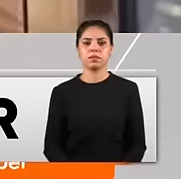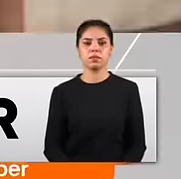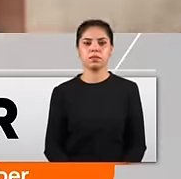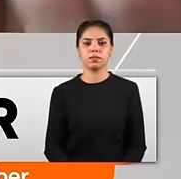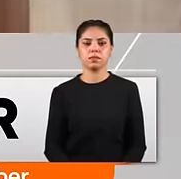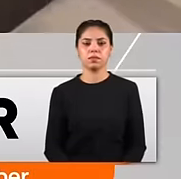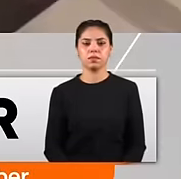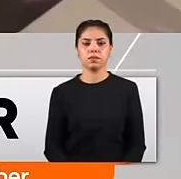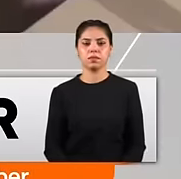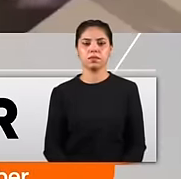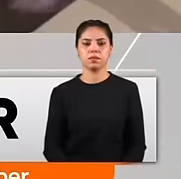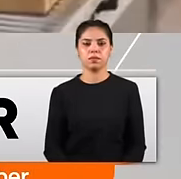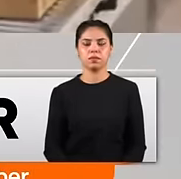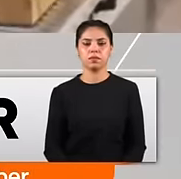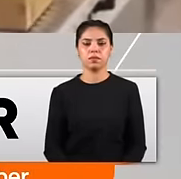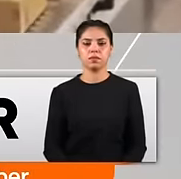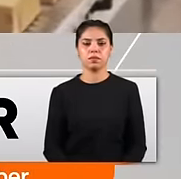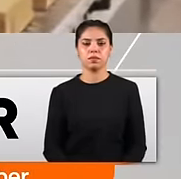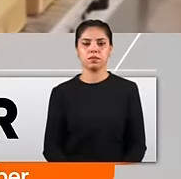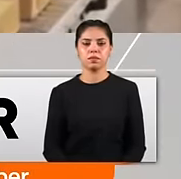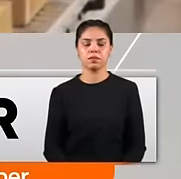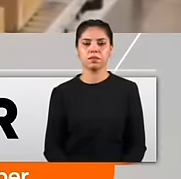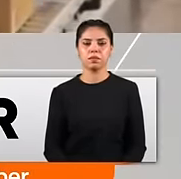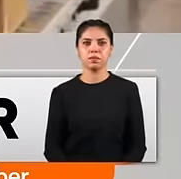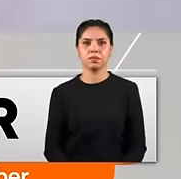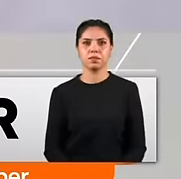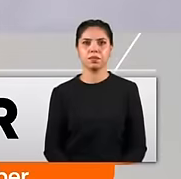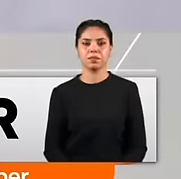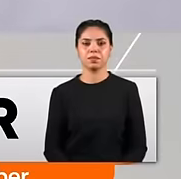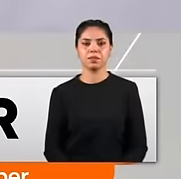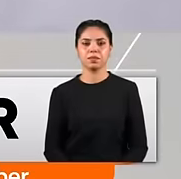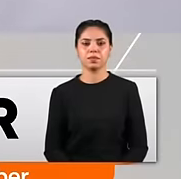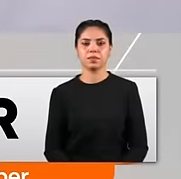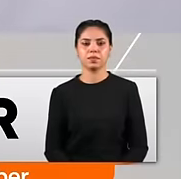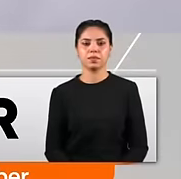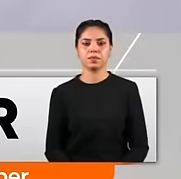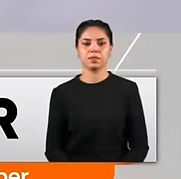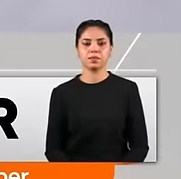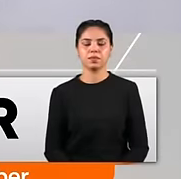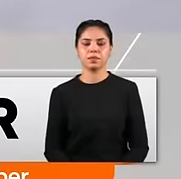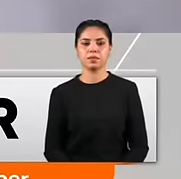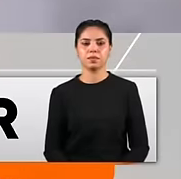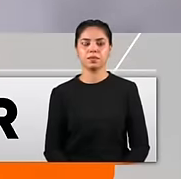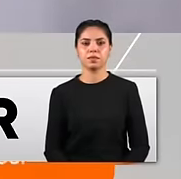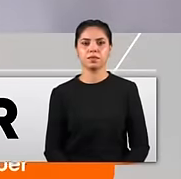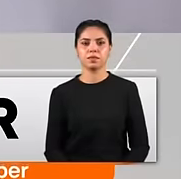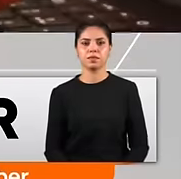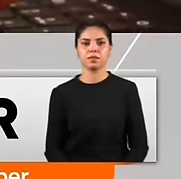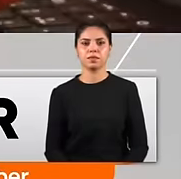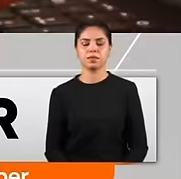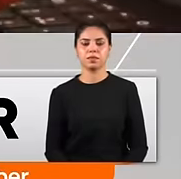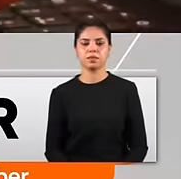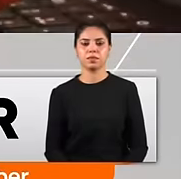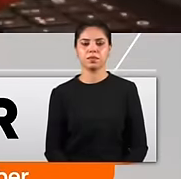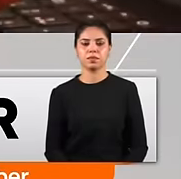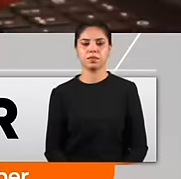aşan müşterilerden bir ilgi görüyoruz. 5 kattan fazla artıyor. İndirimlerle birlikte normalde alacağım fiyattan daha ucuz bir fiyat alıyorum.